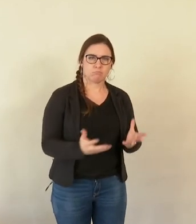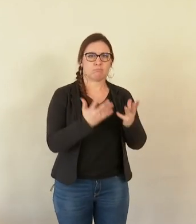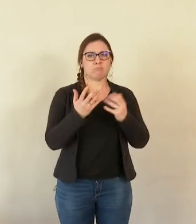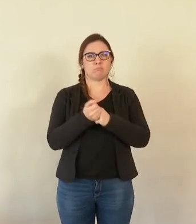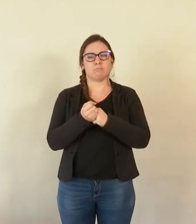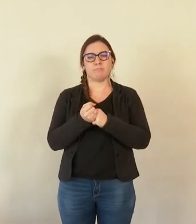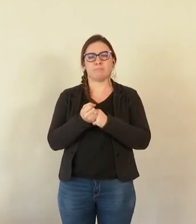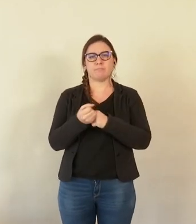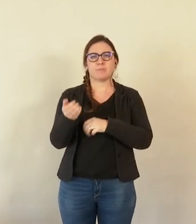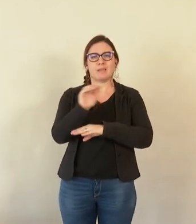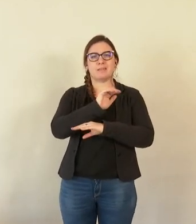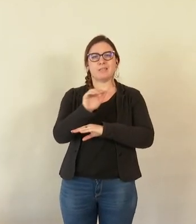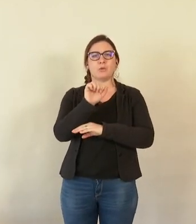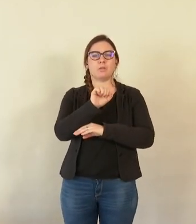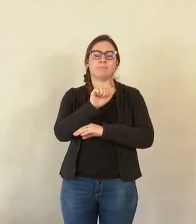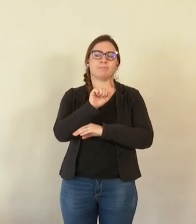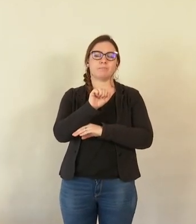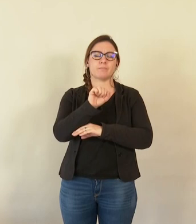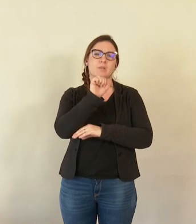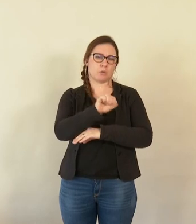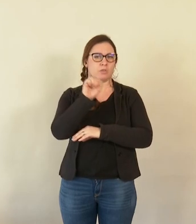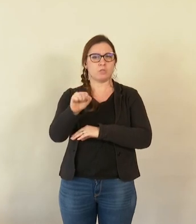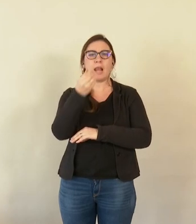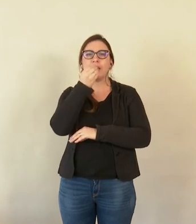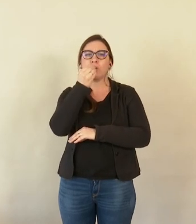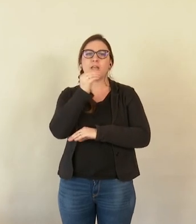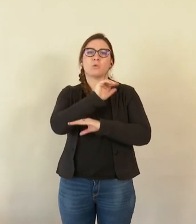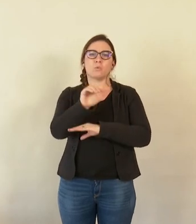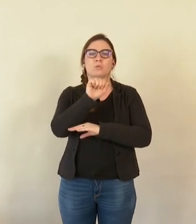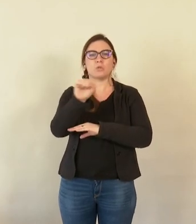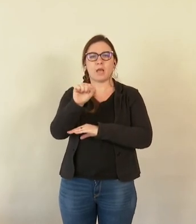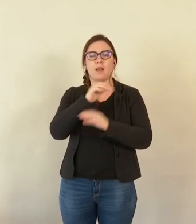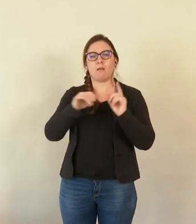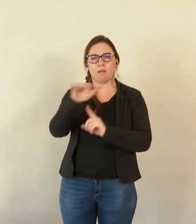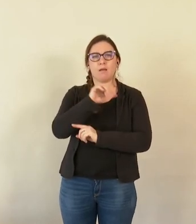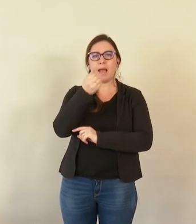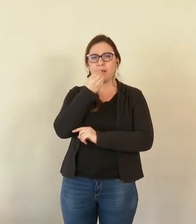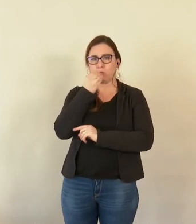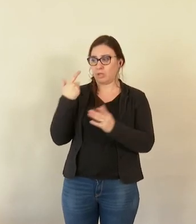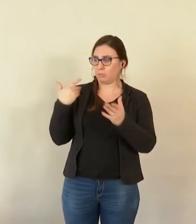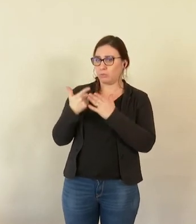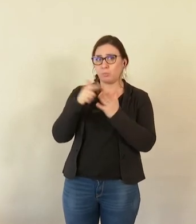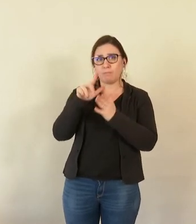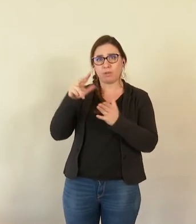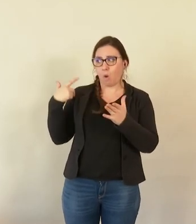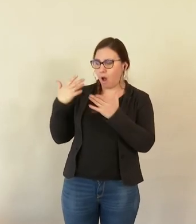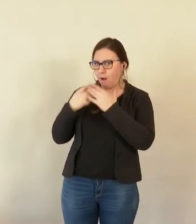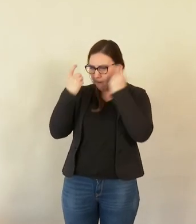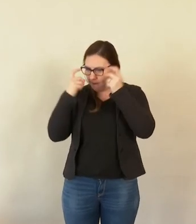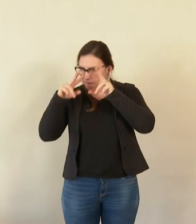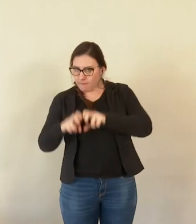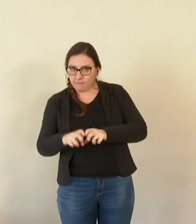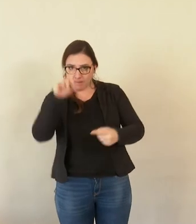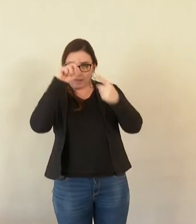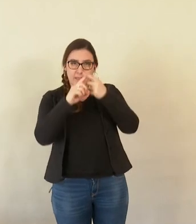locale de sécurité sociale de l'alimentation qui est à l'étude depuis février 2023 pose à la fois le sujet de l'alimentation